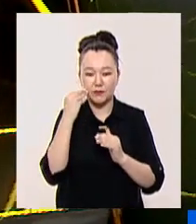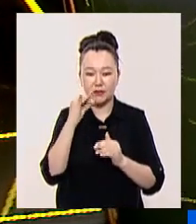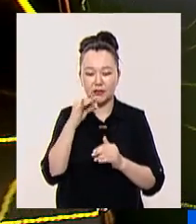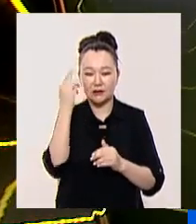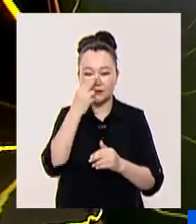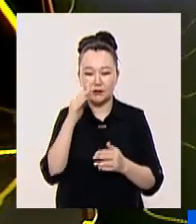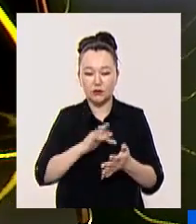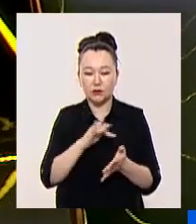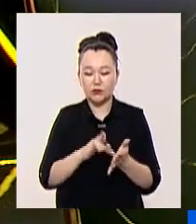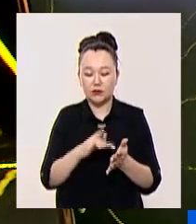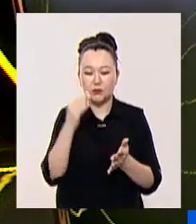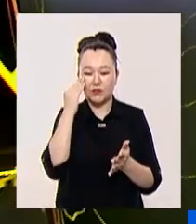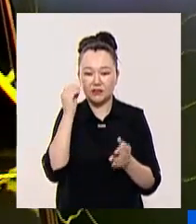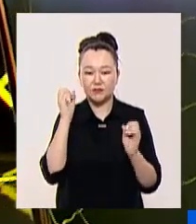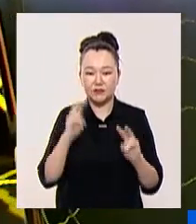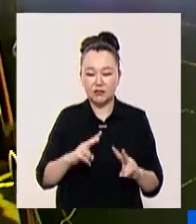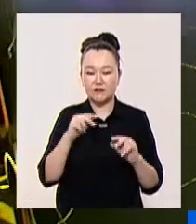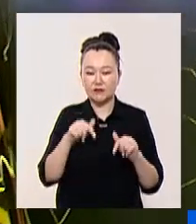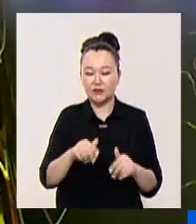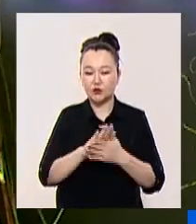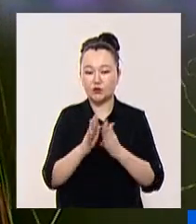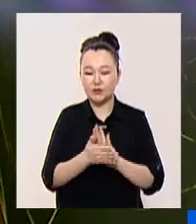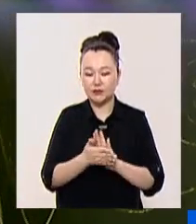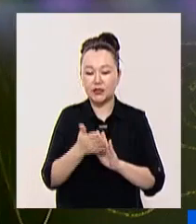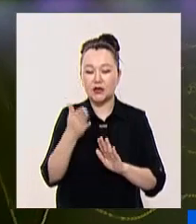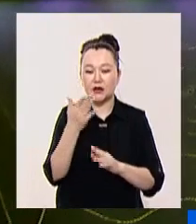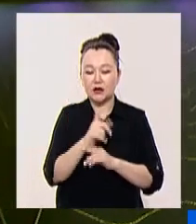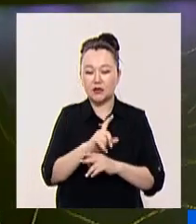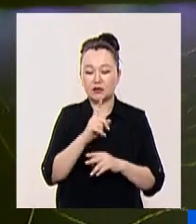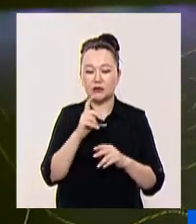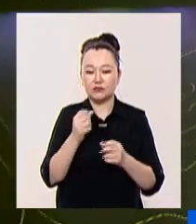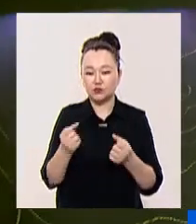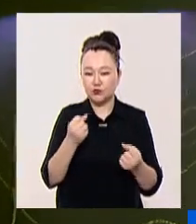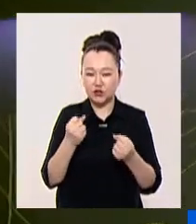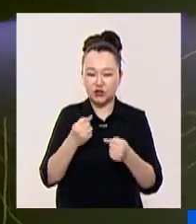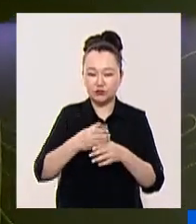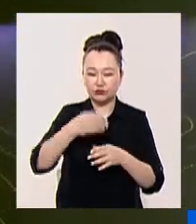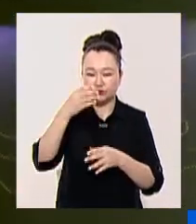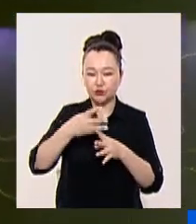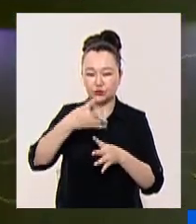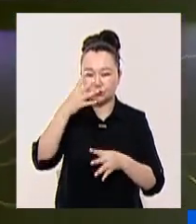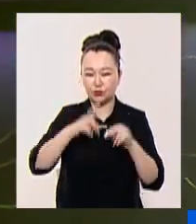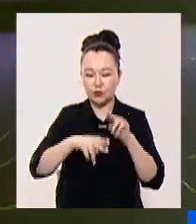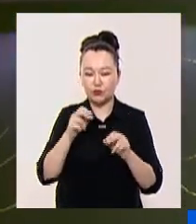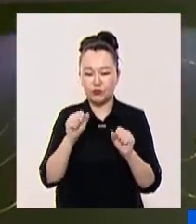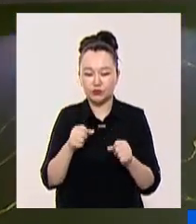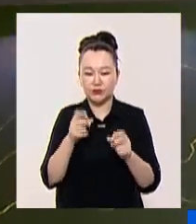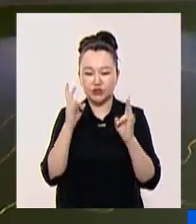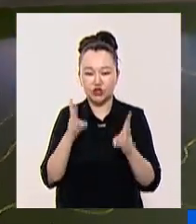Нур-Султане. По мнению специалистов, нынешняя ситуация с уплотняющей застройкой может привести к